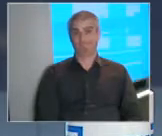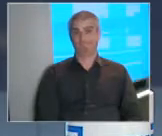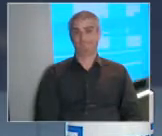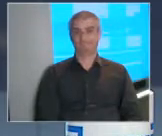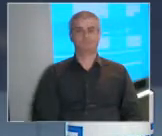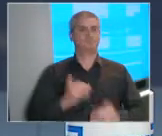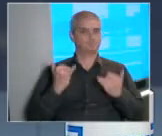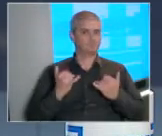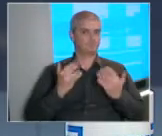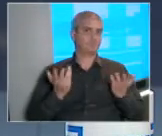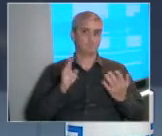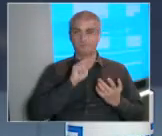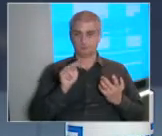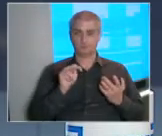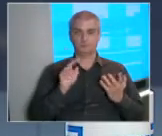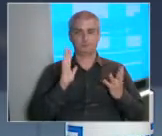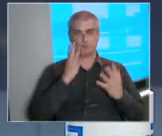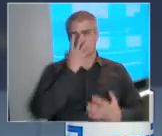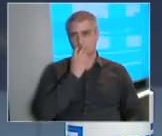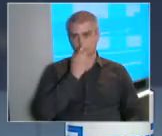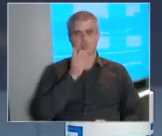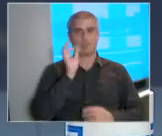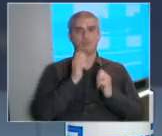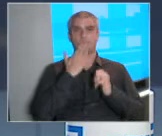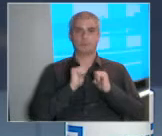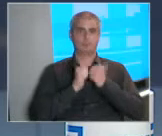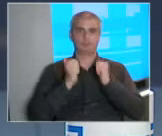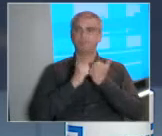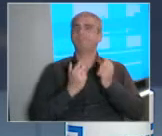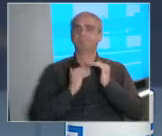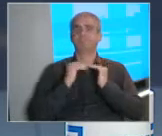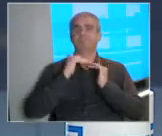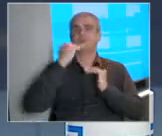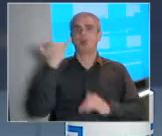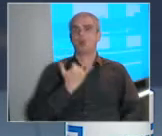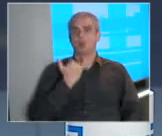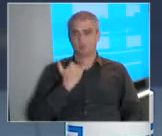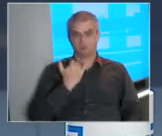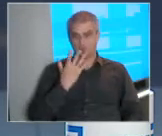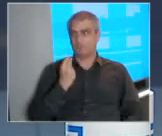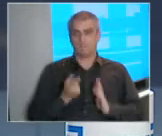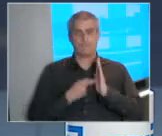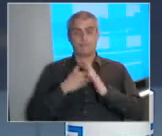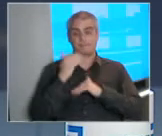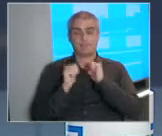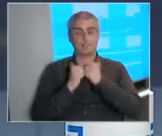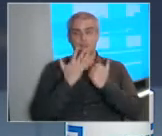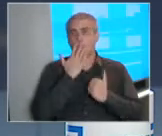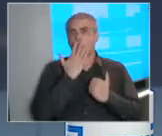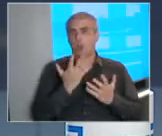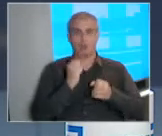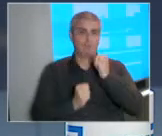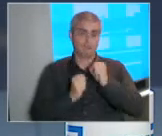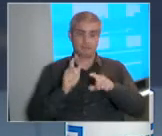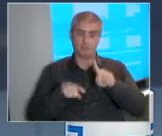טוב, כעת לנושא, אפשר להגיד, די עצוב. אחוז הגירושין בישראל כידוע עולה כל הזמן. לא פעם הליך הגירושין מכוער